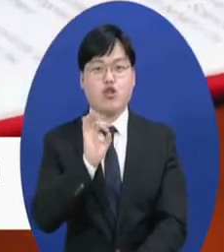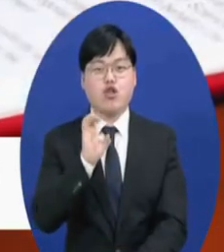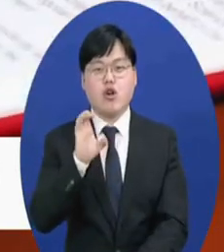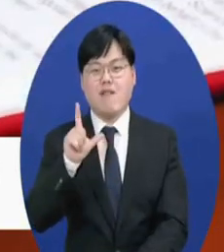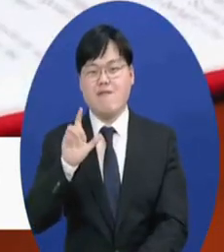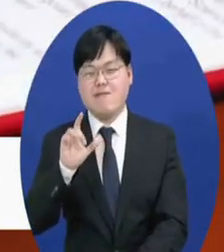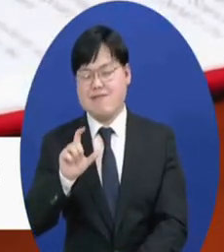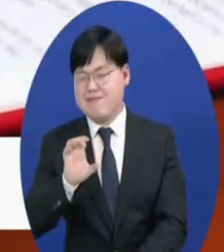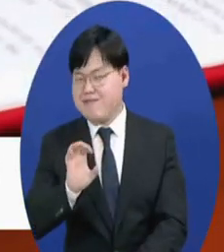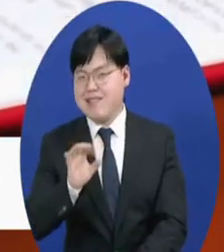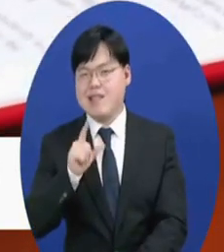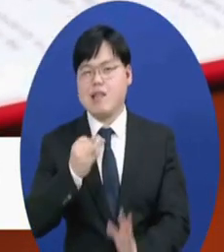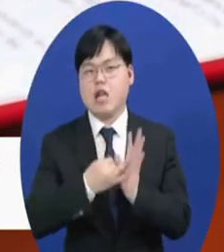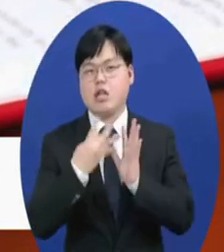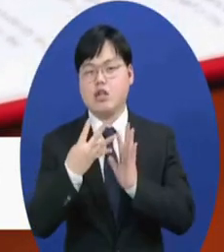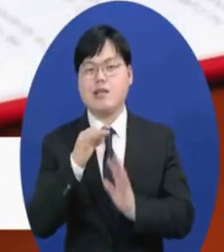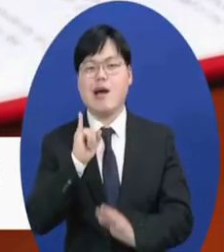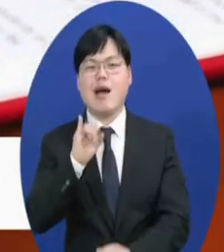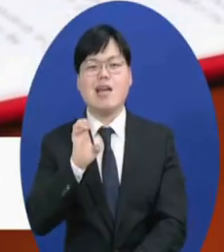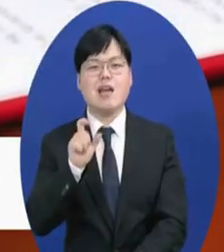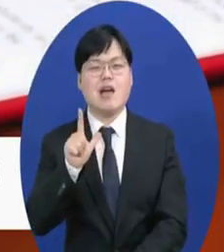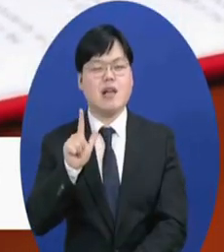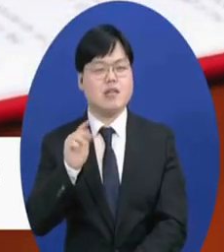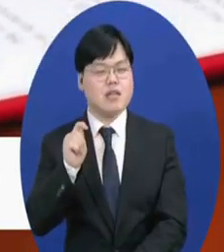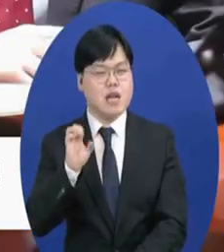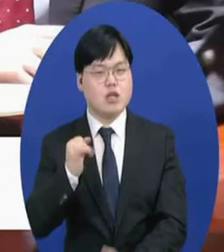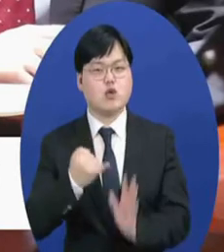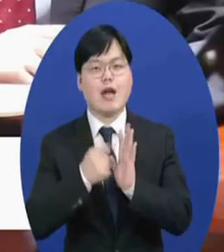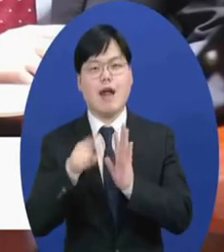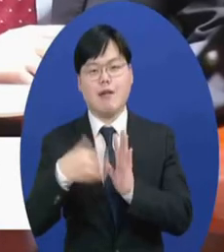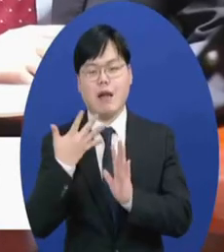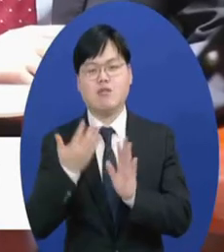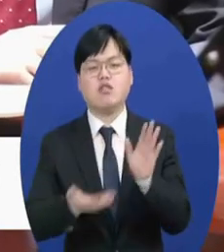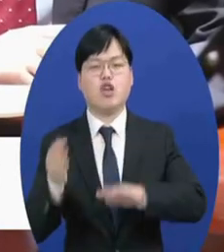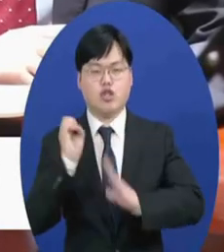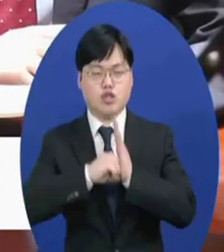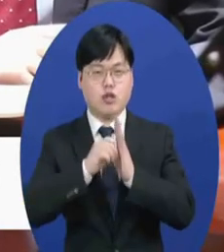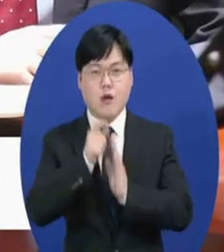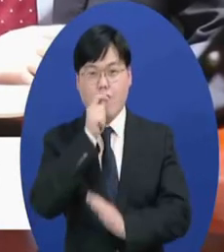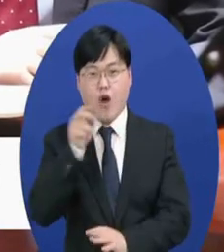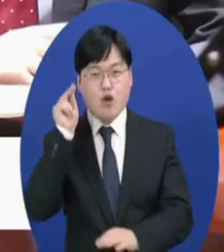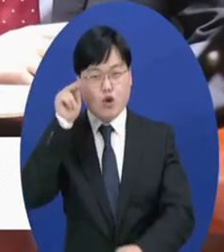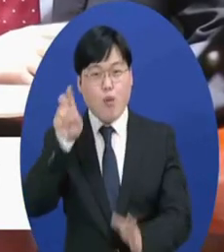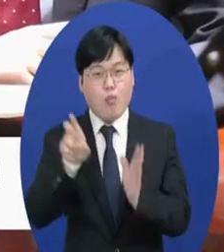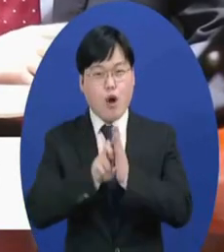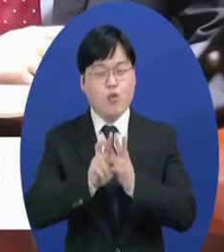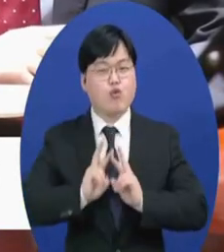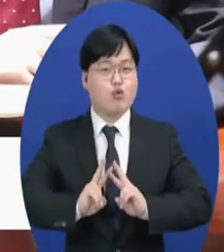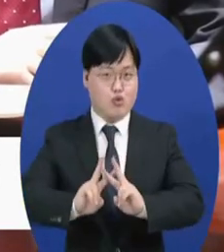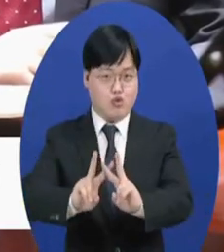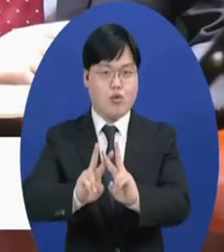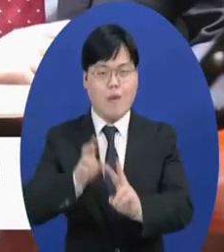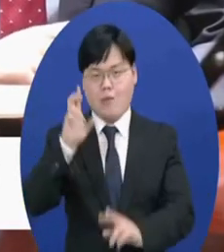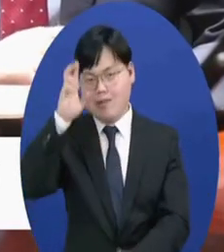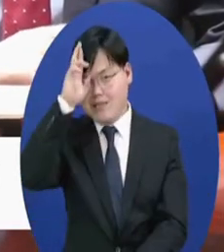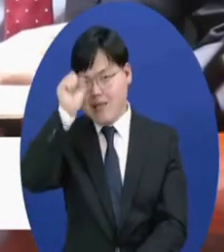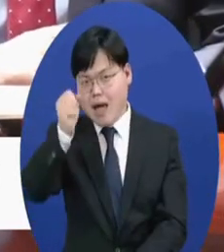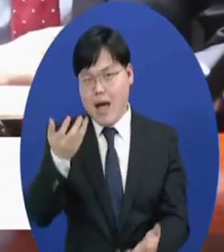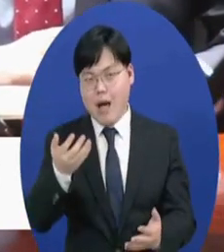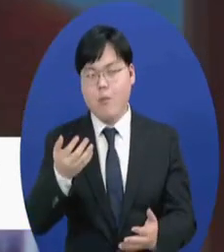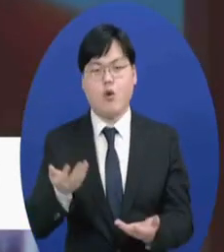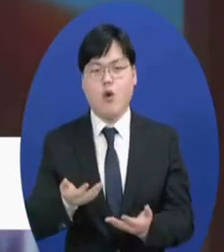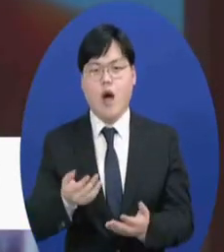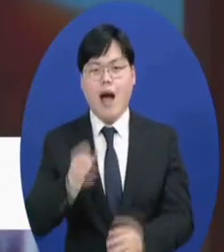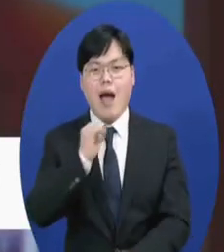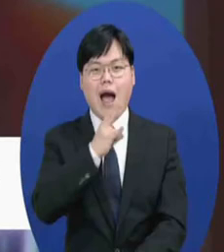79-с дээш, IELTS-ийн 6.5 оноотой байх шаардлагатай юм байна. Хөнгөлөлттэй суралцахын боломж цаашдаа үргэлжлэн боловсрол шинжлэх ухааны